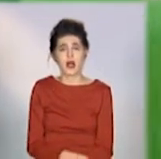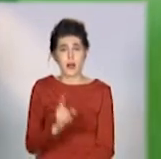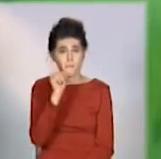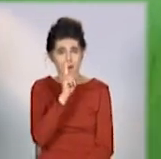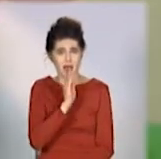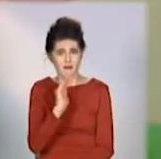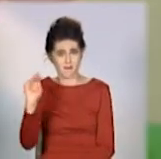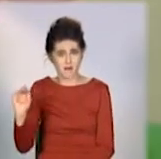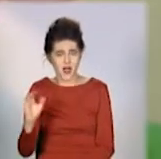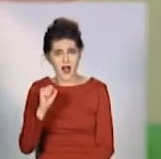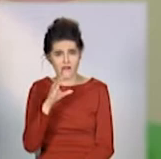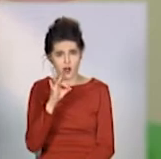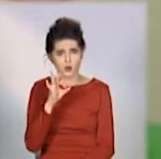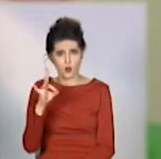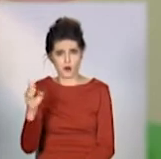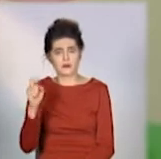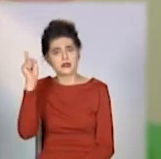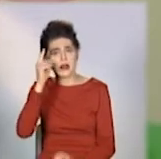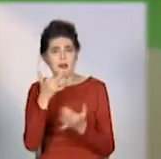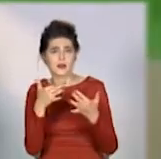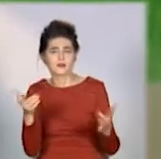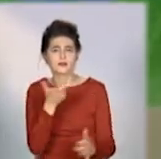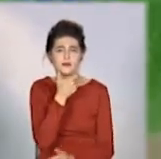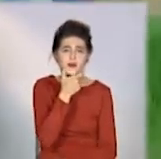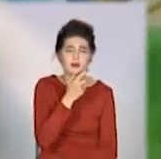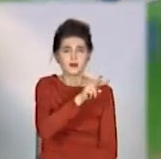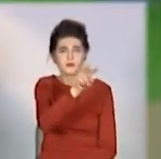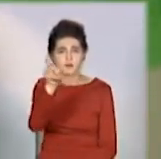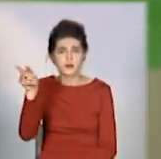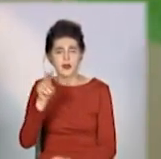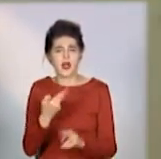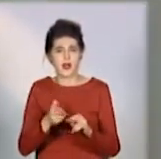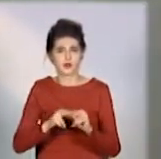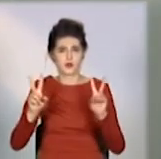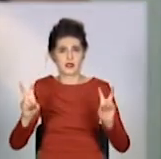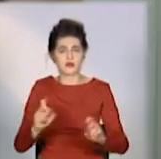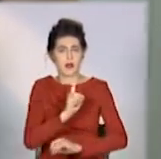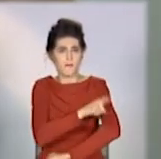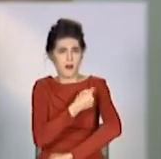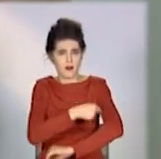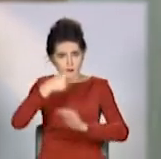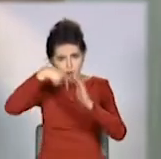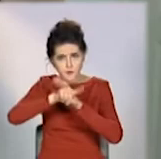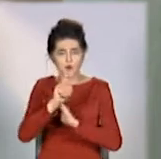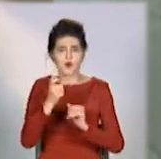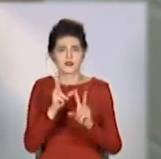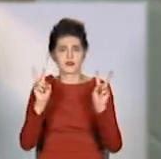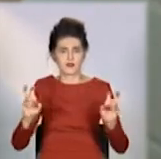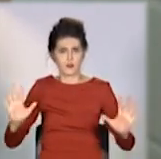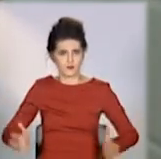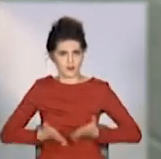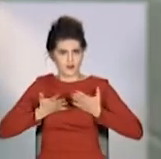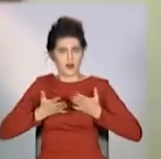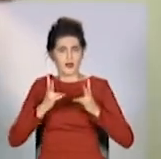Маленька Аврора розглядає казкових персонажів. Відтепер очікування прийому лікаря в яскравому коридорі не здається таким довгим.